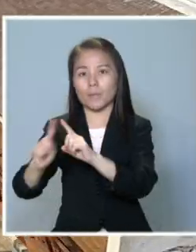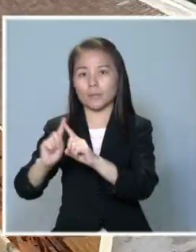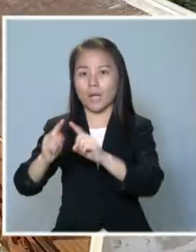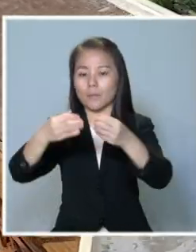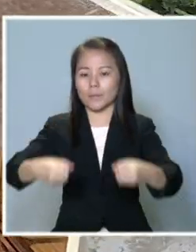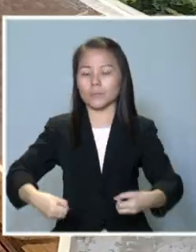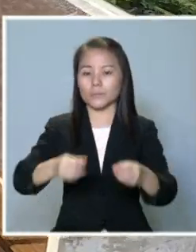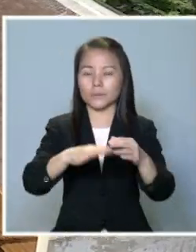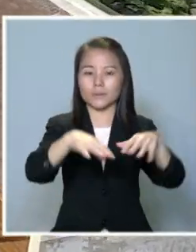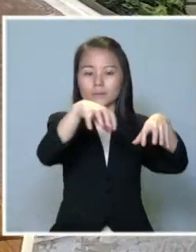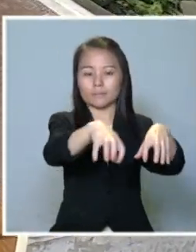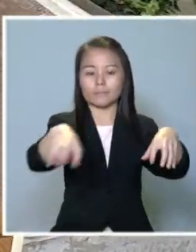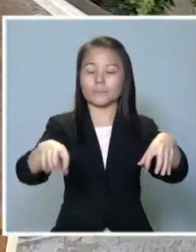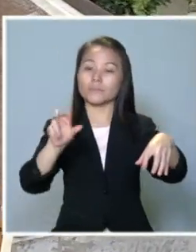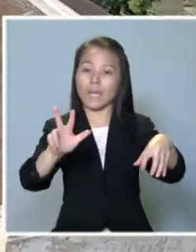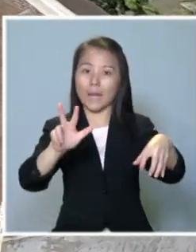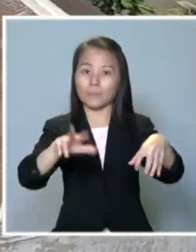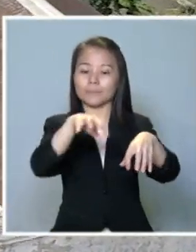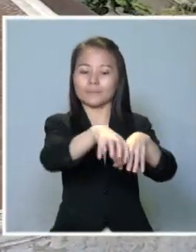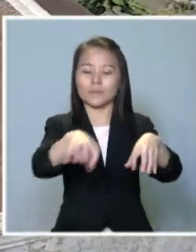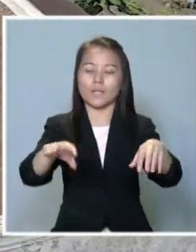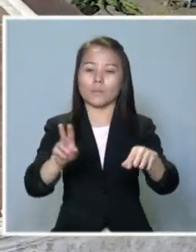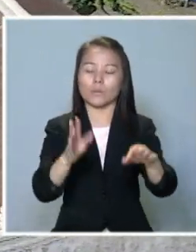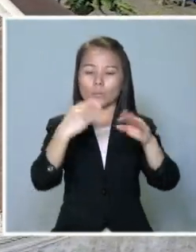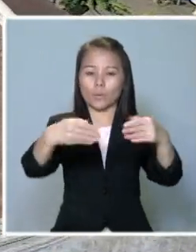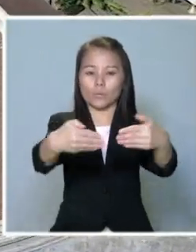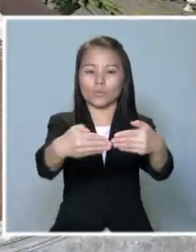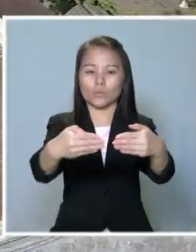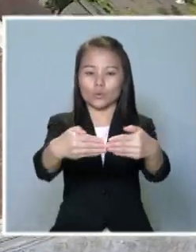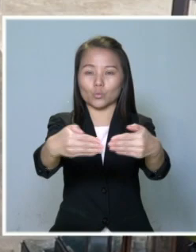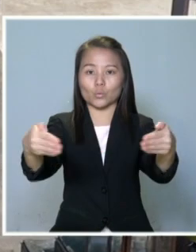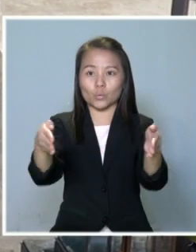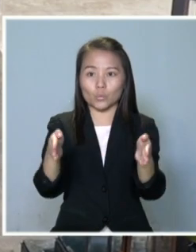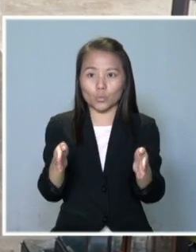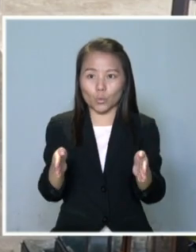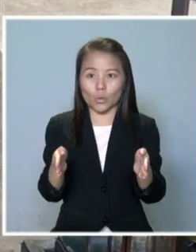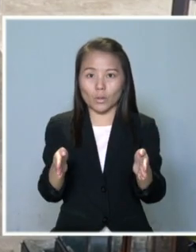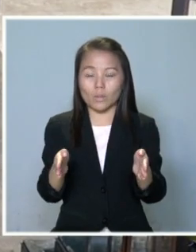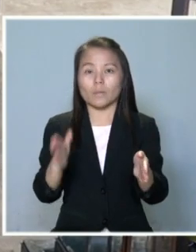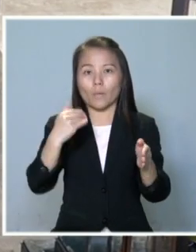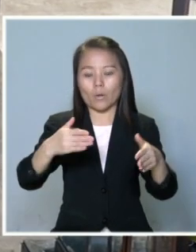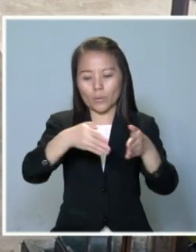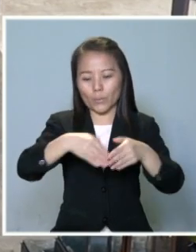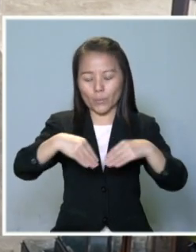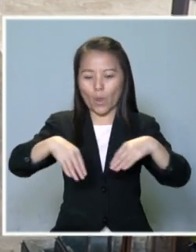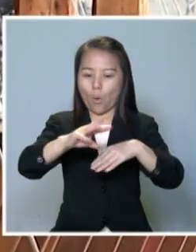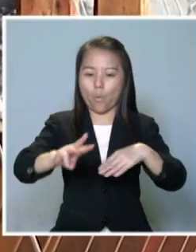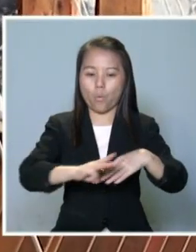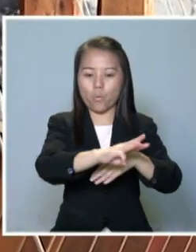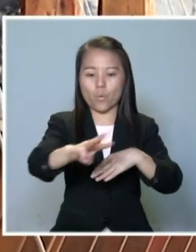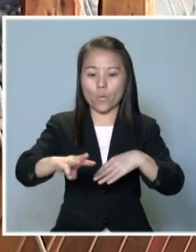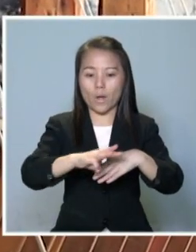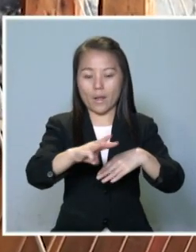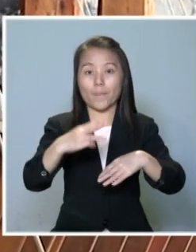ชย์3หลังเชื่อมต่อกัน3ด้านเป็นรูปตัวยูที่ตรงกลางเป็นลานอเนกประสงค์เปิดเชื่อมฟ้าดิน